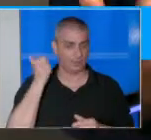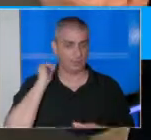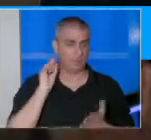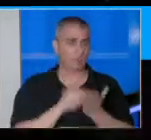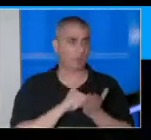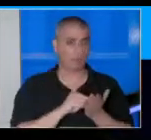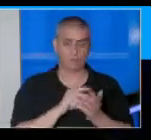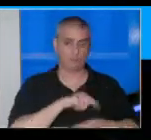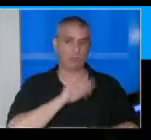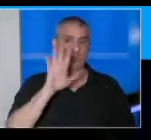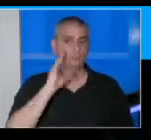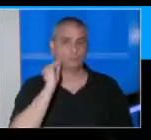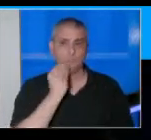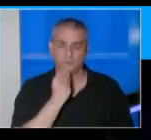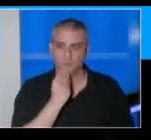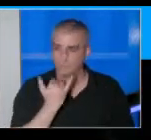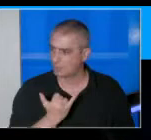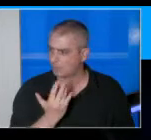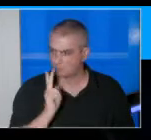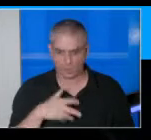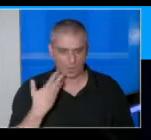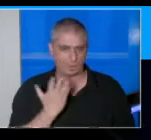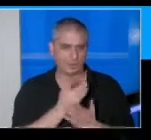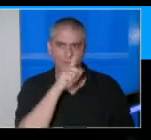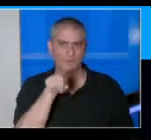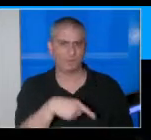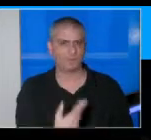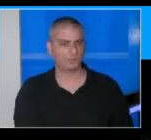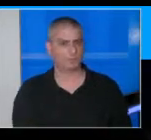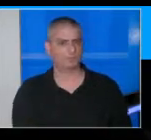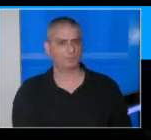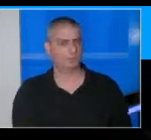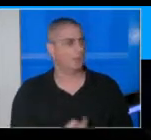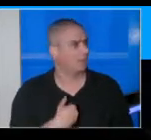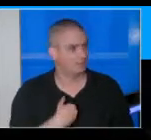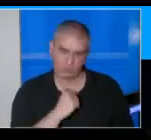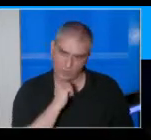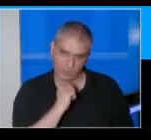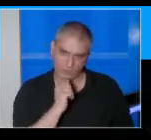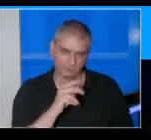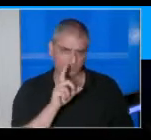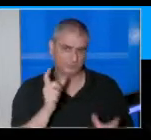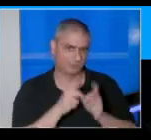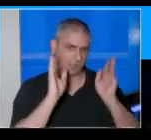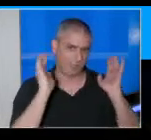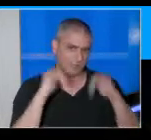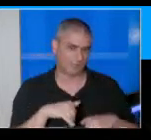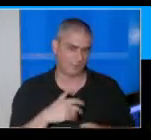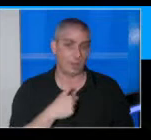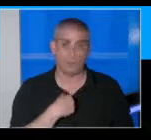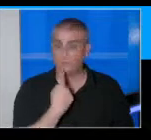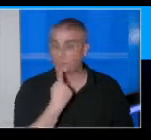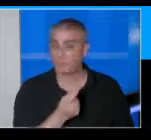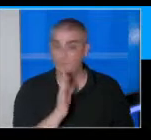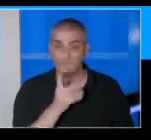לתוקפו בחמש אחר הצהריים, היום הוא יכל להיות מבוטל. נדב, אנחנו לא רצינו להפיל את הסגר הזה, למרות ששוב, אנחנו